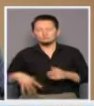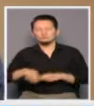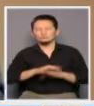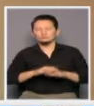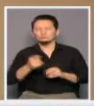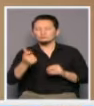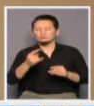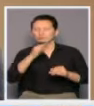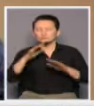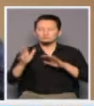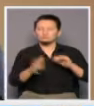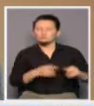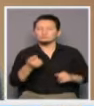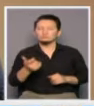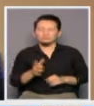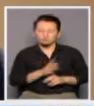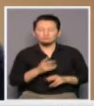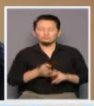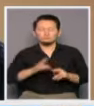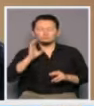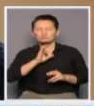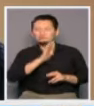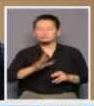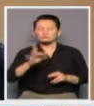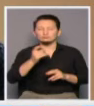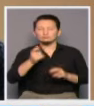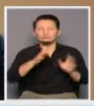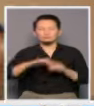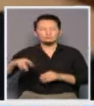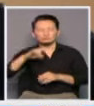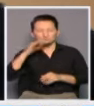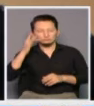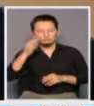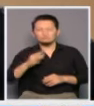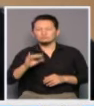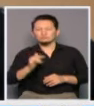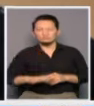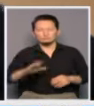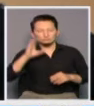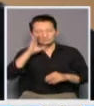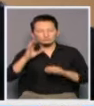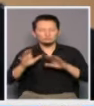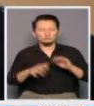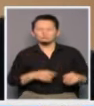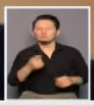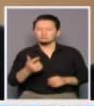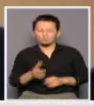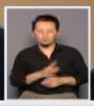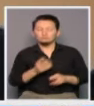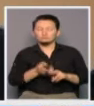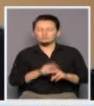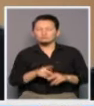которые чуть было не отошли к Волгограду, северные районы, которые отошли бы к России, южные, которые забрал бы Узбекистан. Как